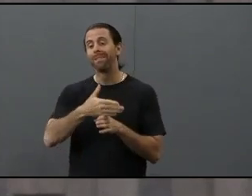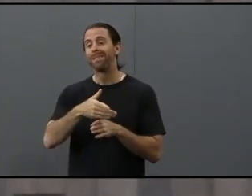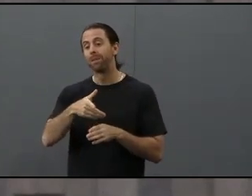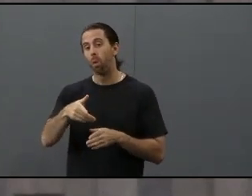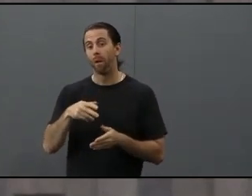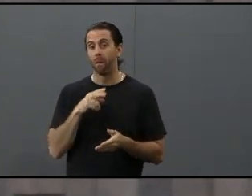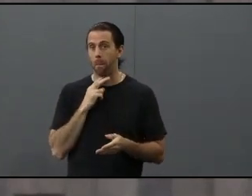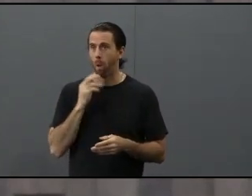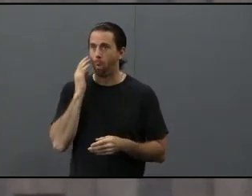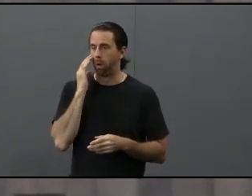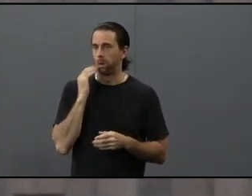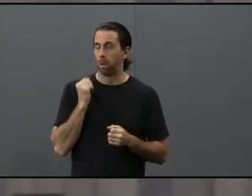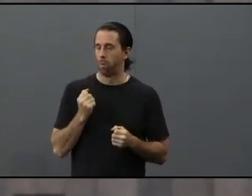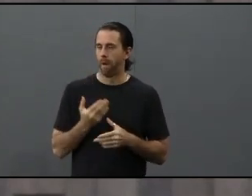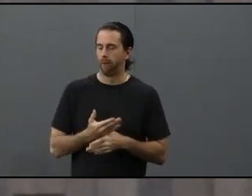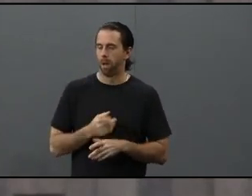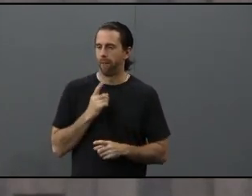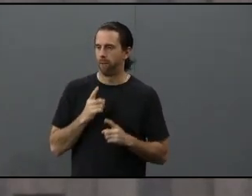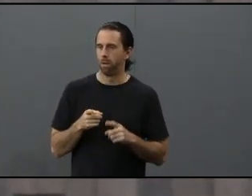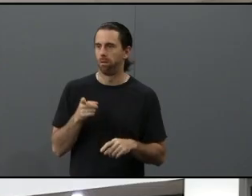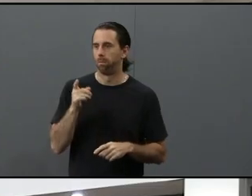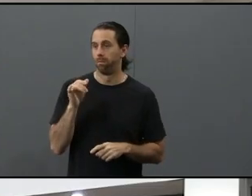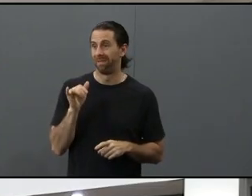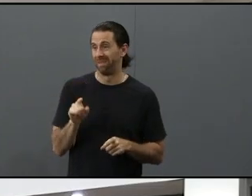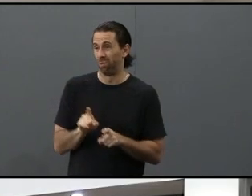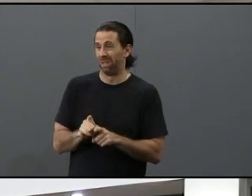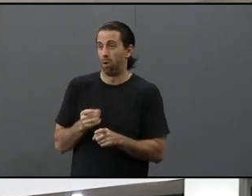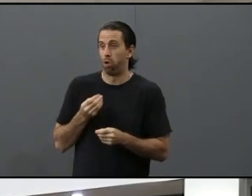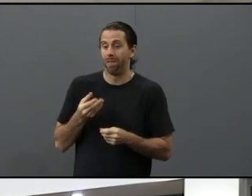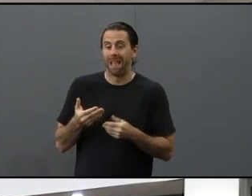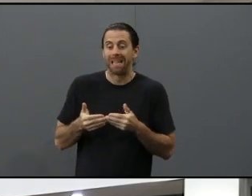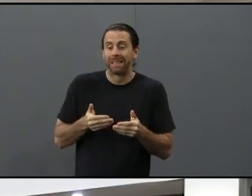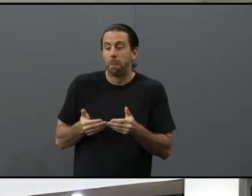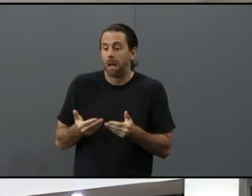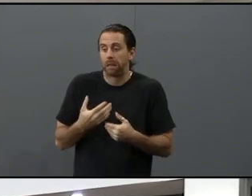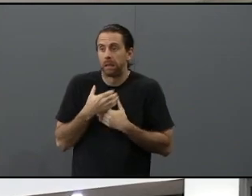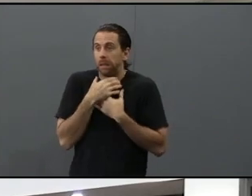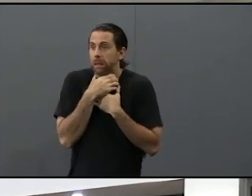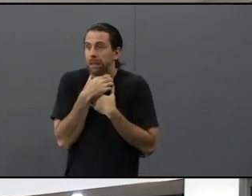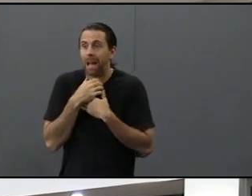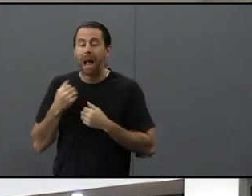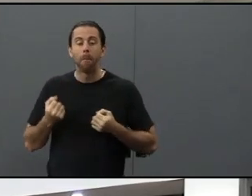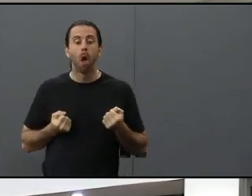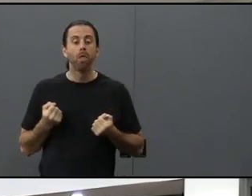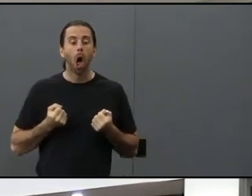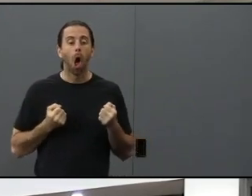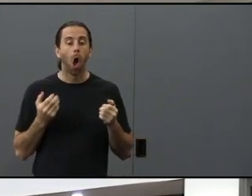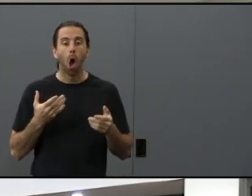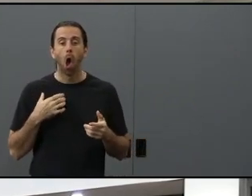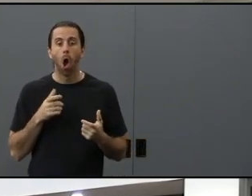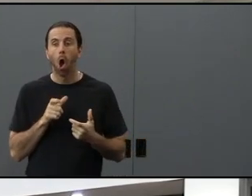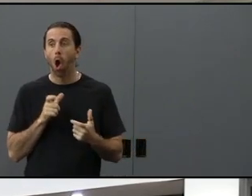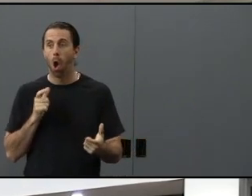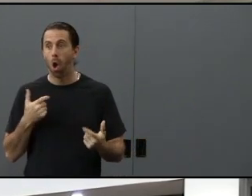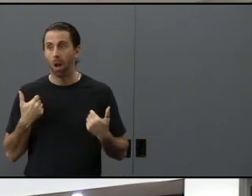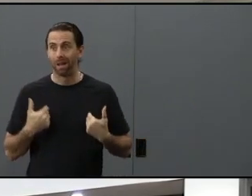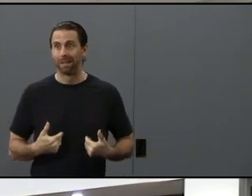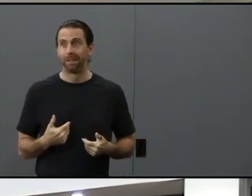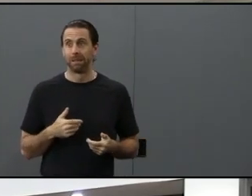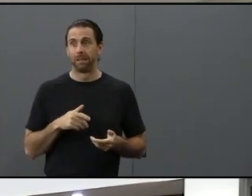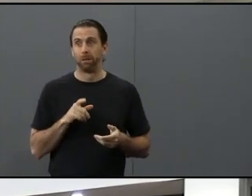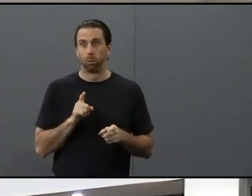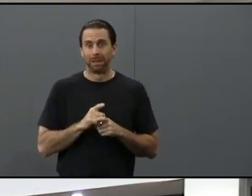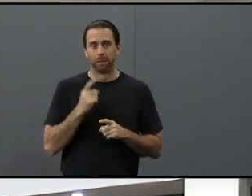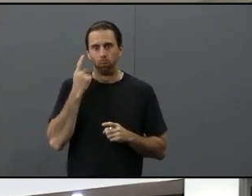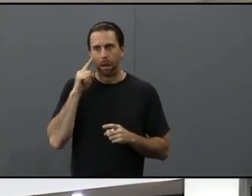pleinement conscient des on donne on donne pas l'espace ai qu'on a besoin on parle les camionneurs en ont parlé j'en suis un je parle au nom des